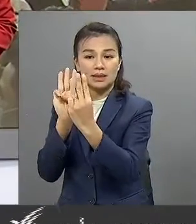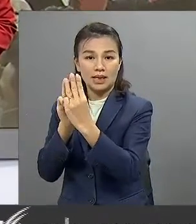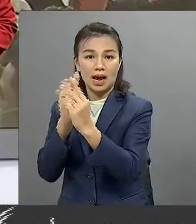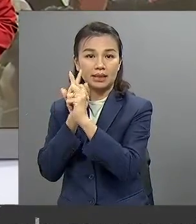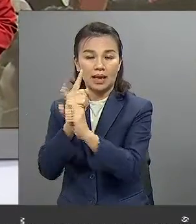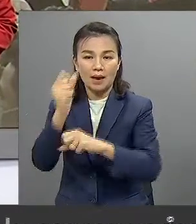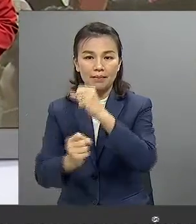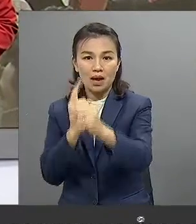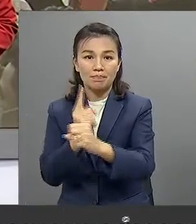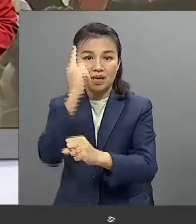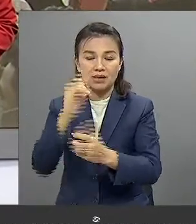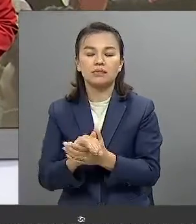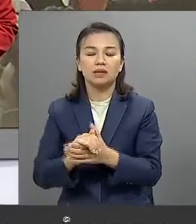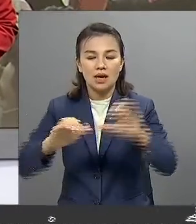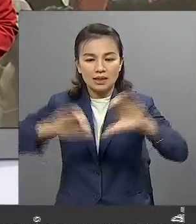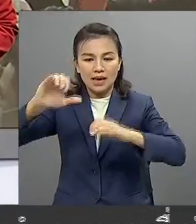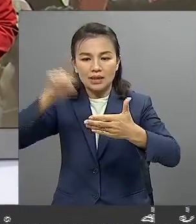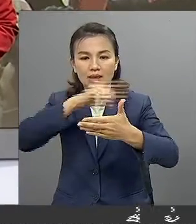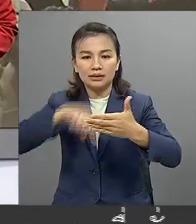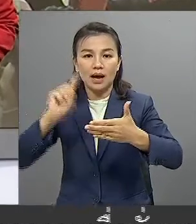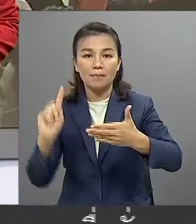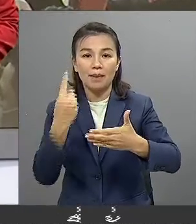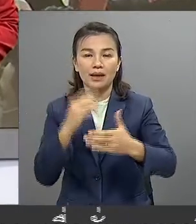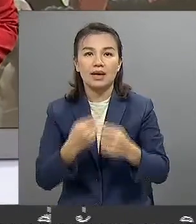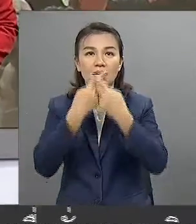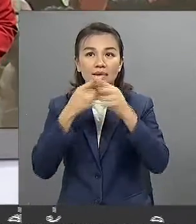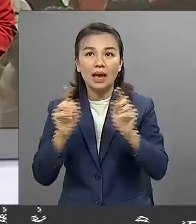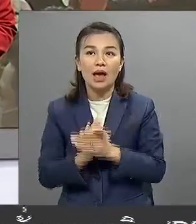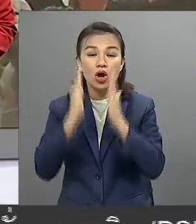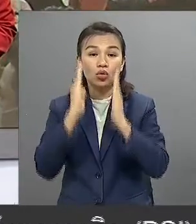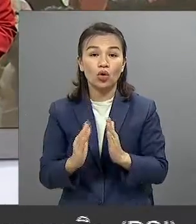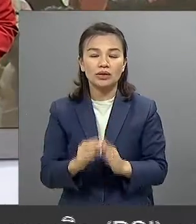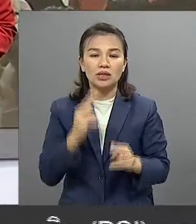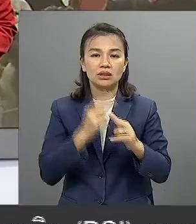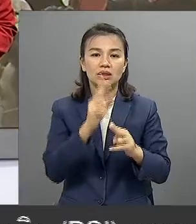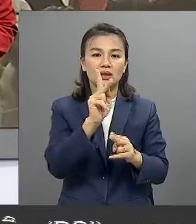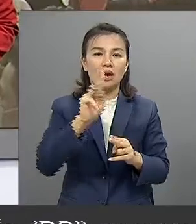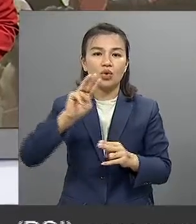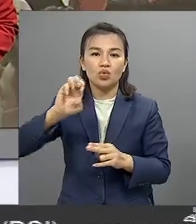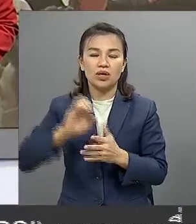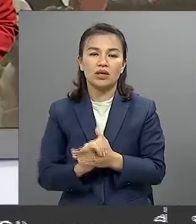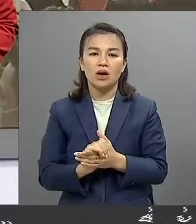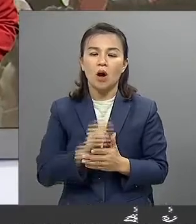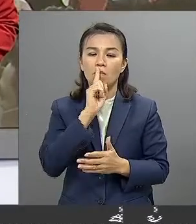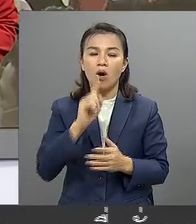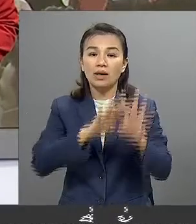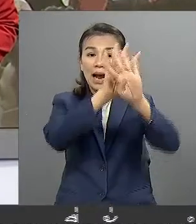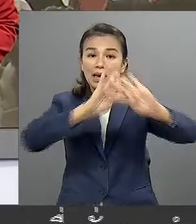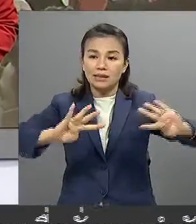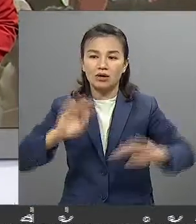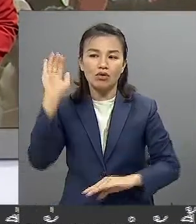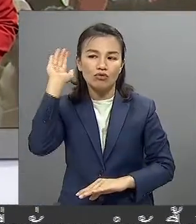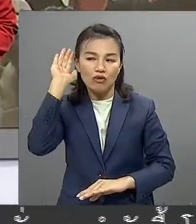การเลือกตั้งใหม่แต่คุณกวีนั้นเสนอเพิ่มเติมคำว่าอาเซียนควรจะรับฟังเมียนมานะคะที่อ้างว่ามีการโกงเลือกตั้ง